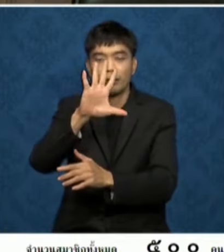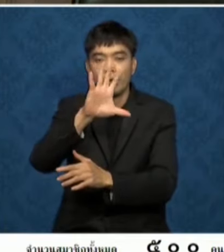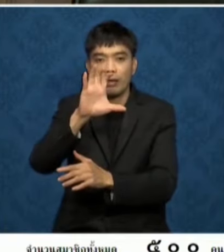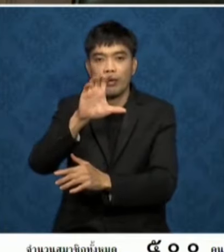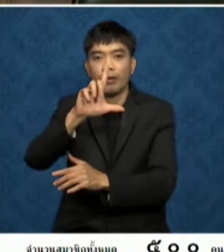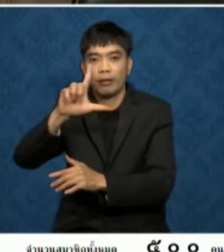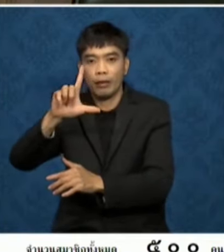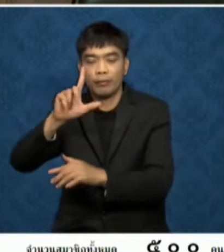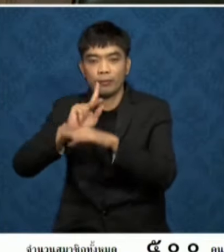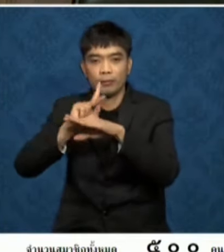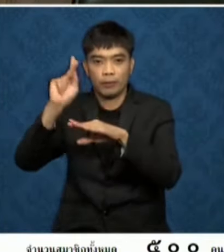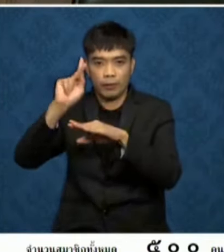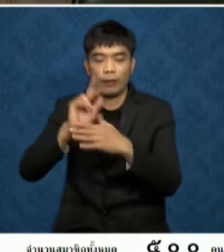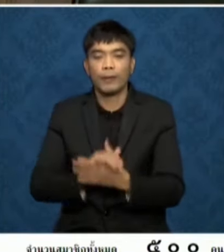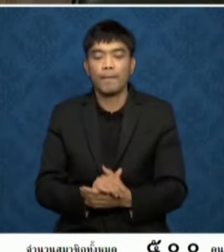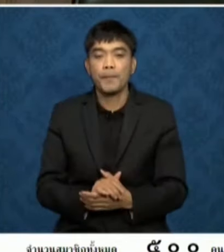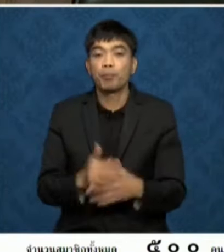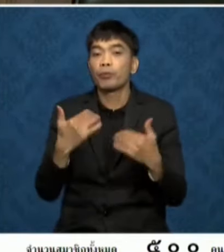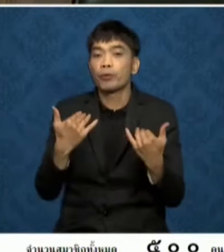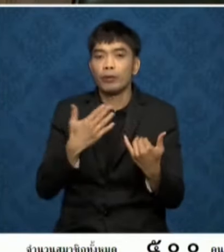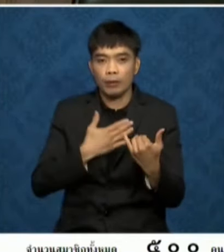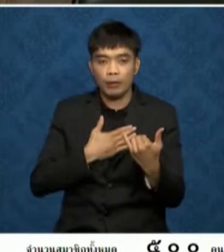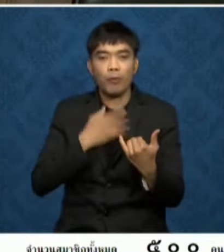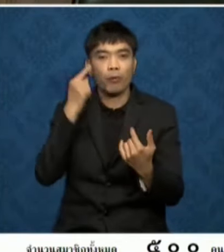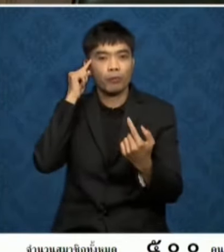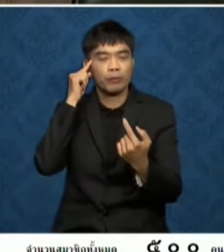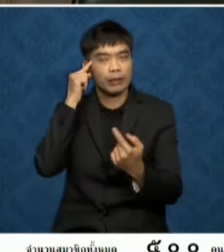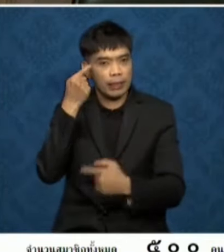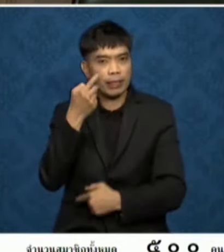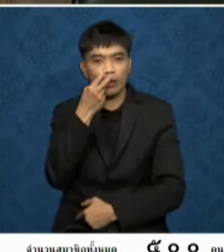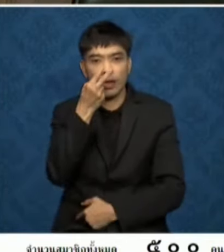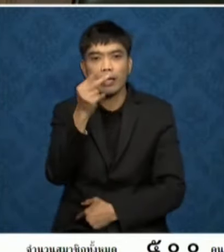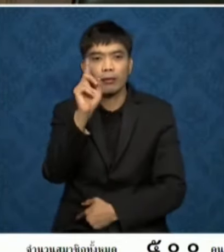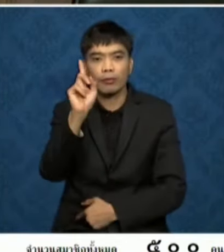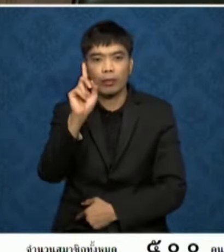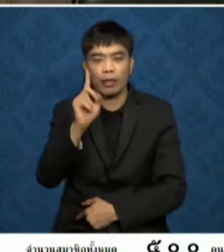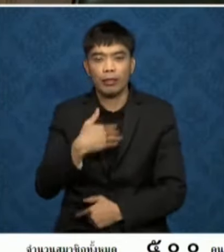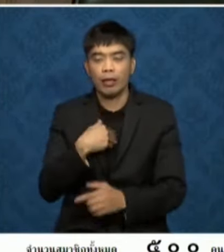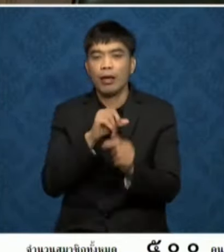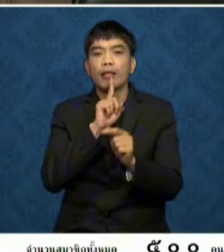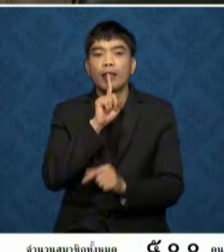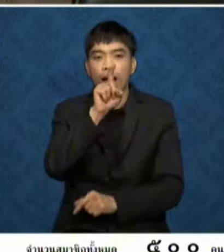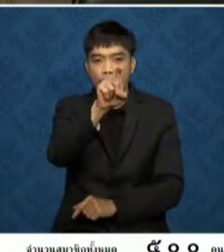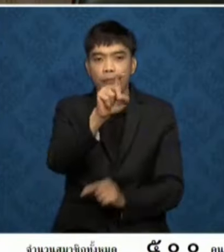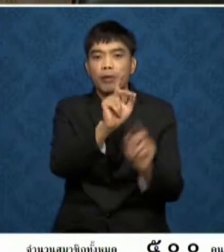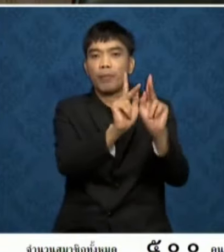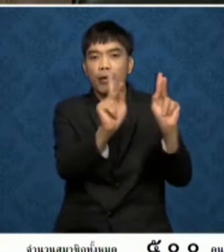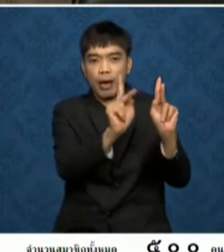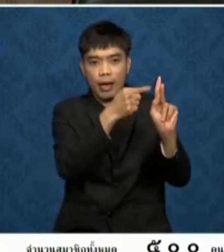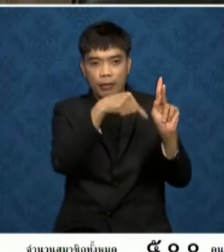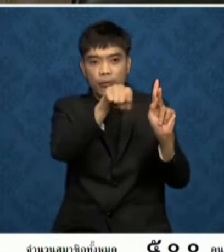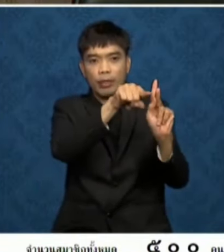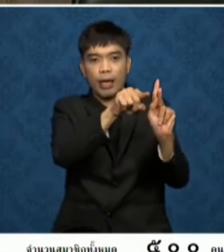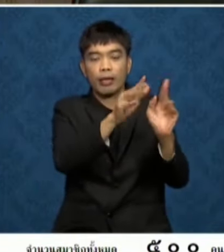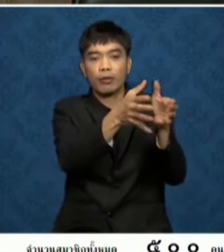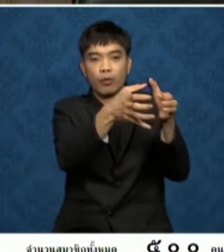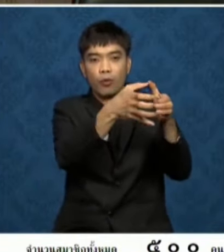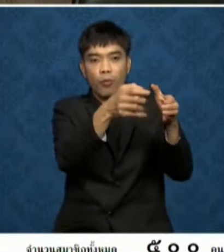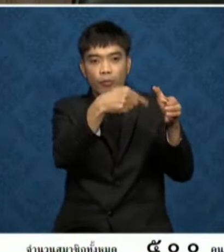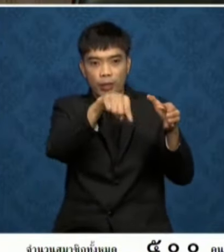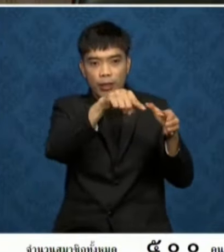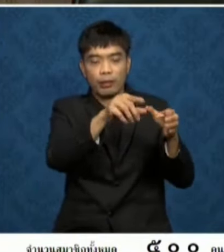ศษนะครับซึ่งตรงนี้เองเนี่ยผมมองนะครับผมก็อยากตั้งคำถามไปยังเพื่อกรรมาธิการนะครับในมุมมองของผมว่าอยากถามด้วยครับว่